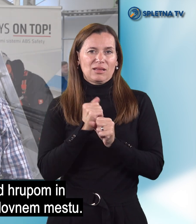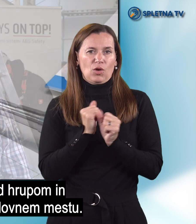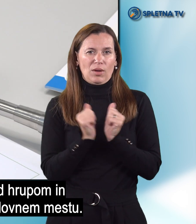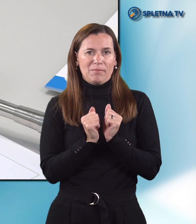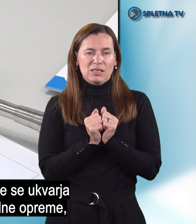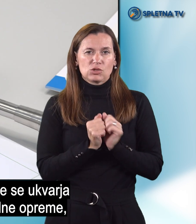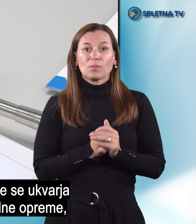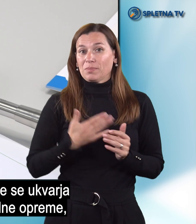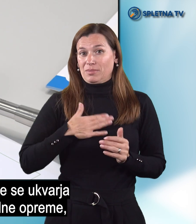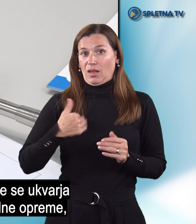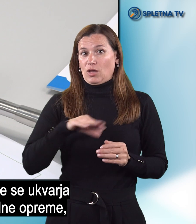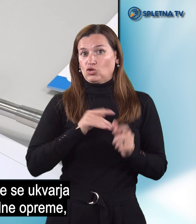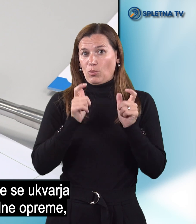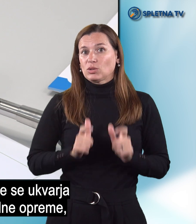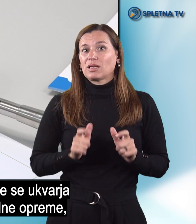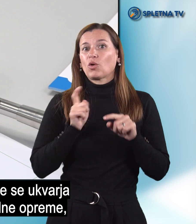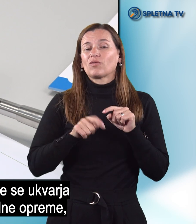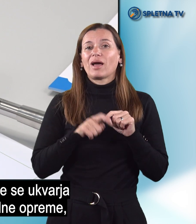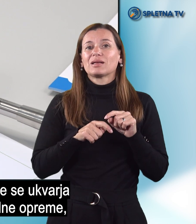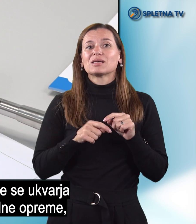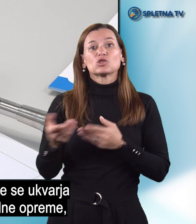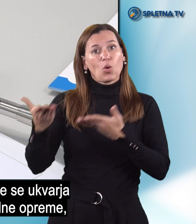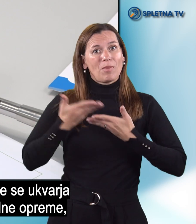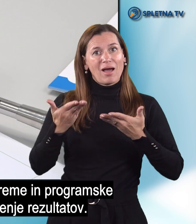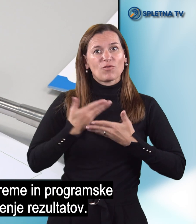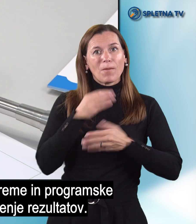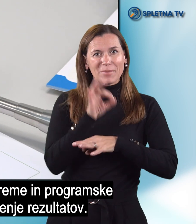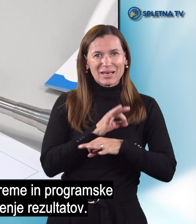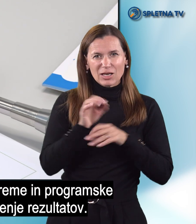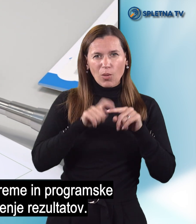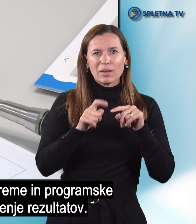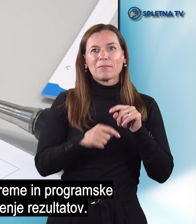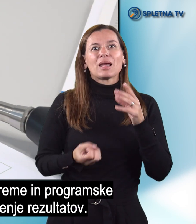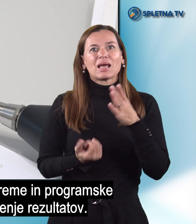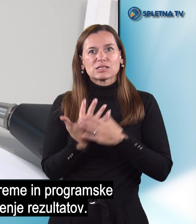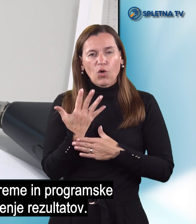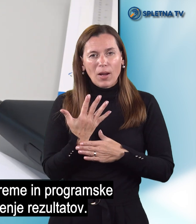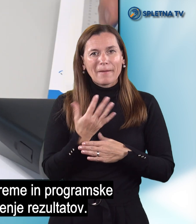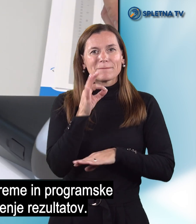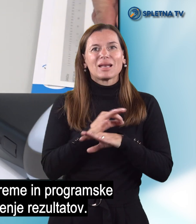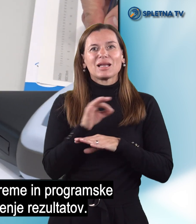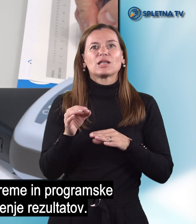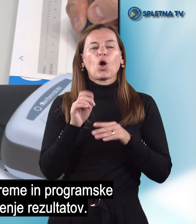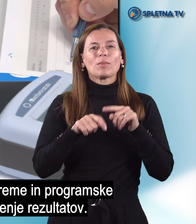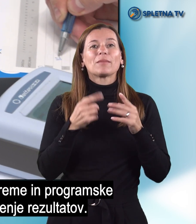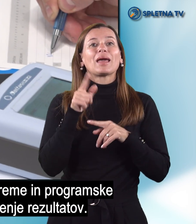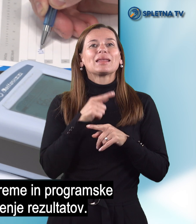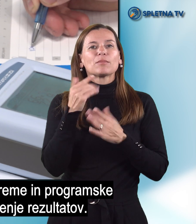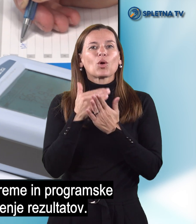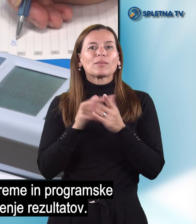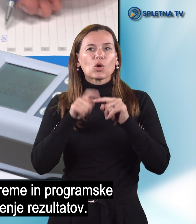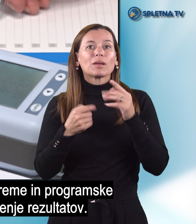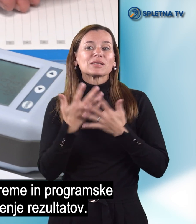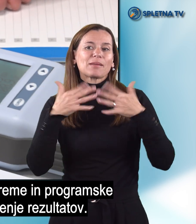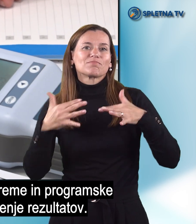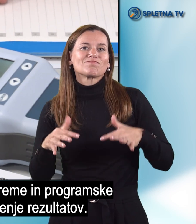delovnem mestu. Naše podjetje se ukvarja z dobavo merilne opreme, z razvojem merilne opreme in programske opreme za